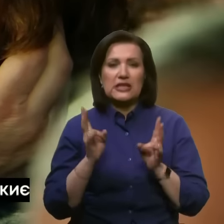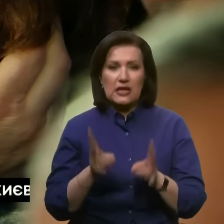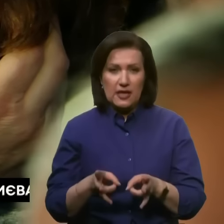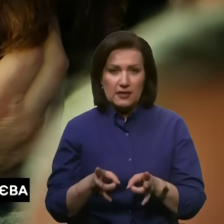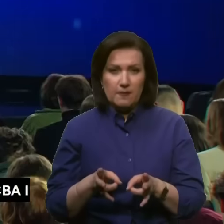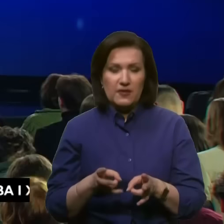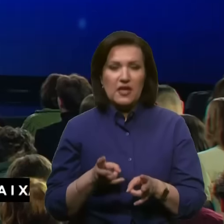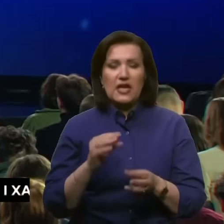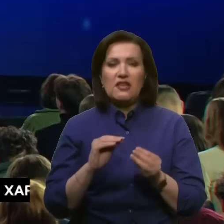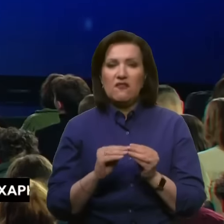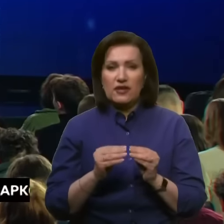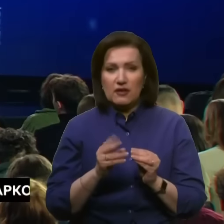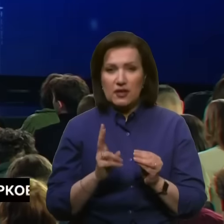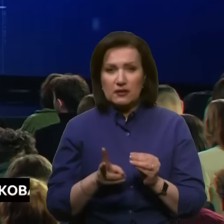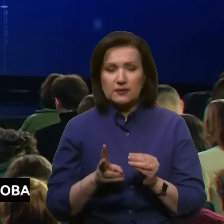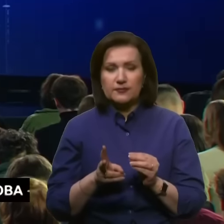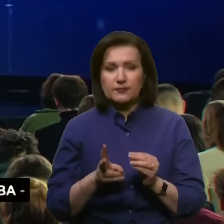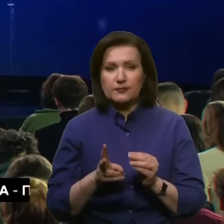трагедія і виклик